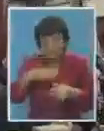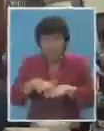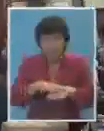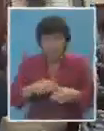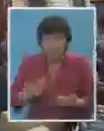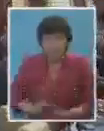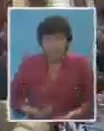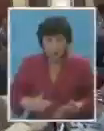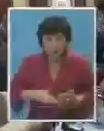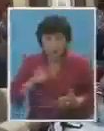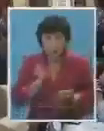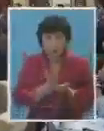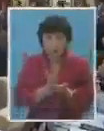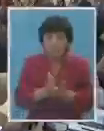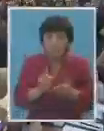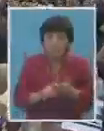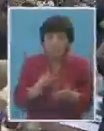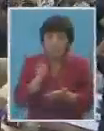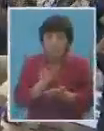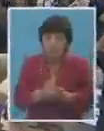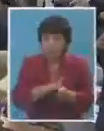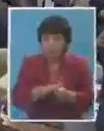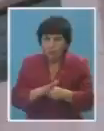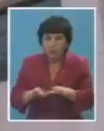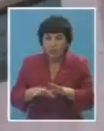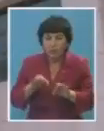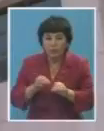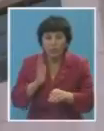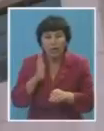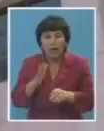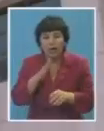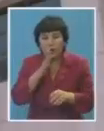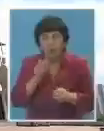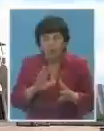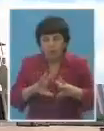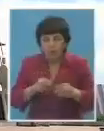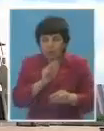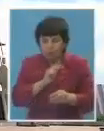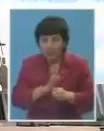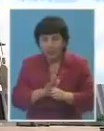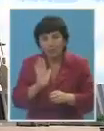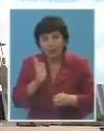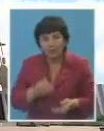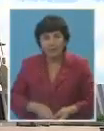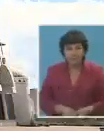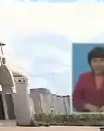сүру сапасын жақсартуға байланысты тапсырмасын орындау бойынша депутаттар алдағы уақытта да жүйелі жұмыс істейді.